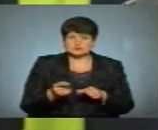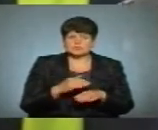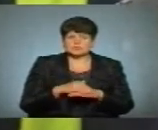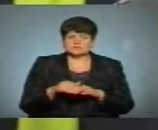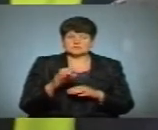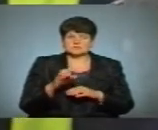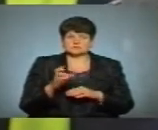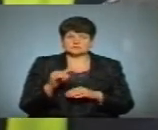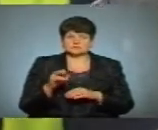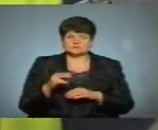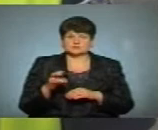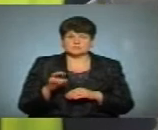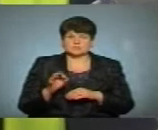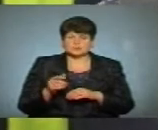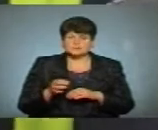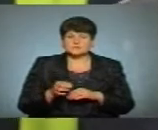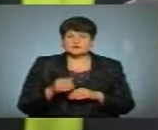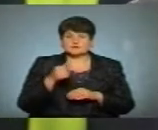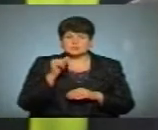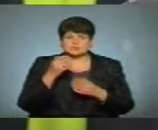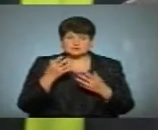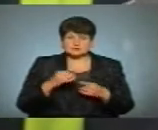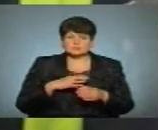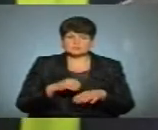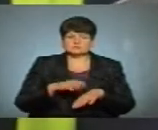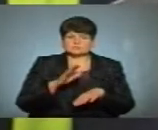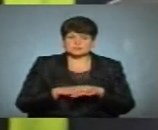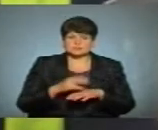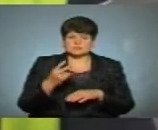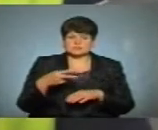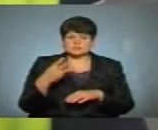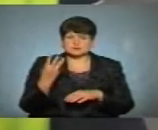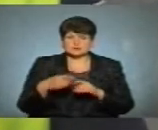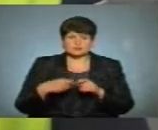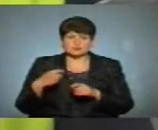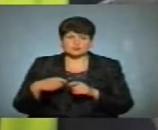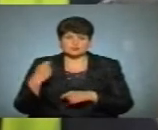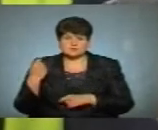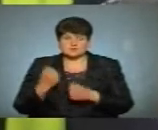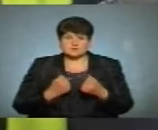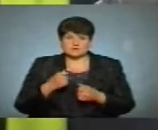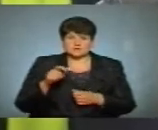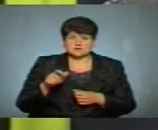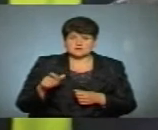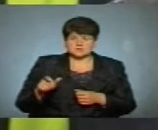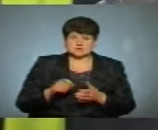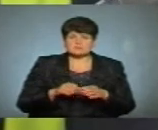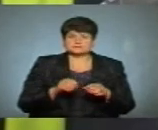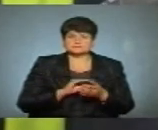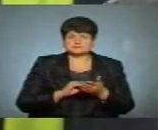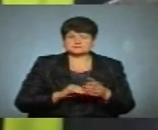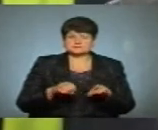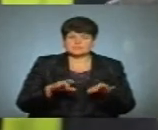вулиці Степана Будного. За вчорашній день було зафіксовано 23 правопорушення водіями, складено постанови